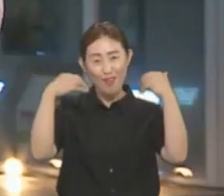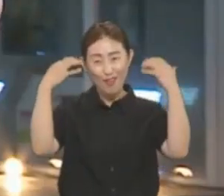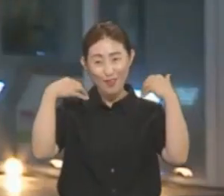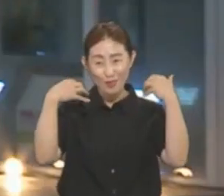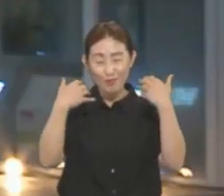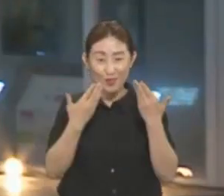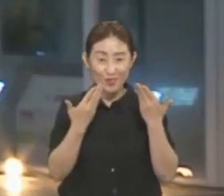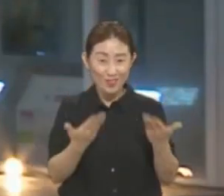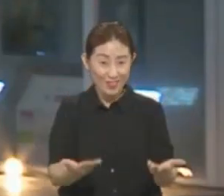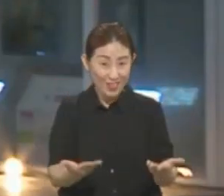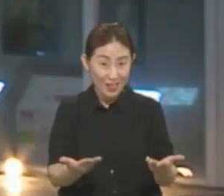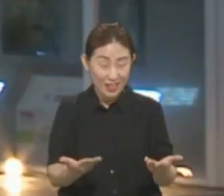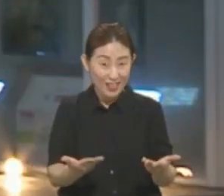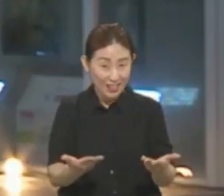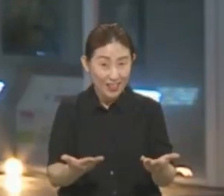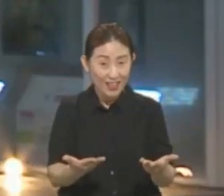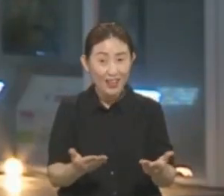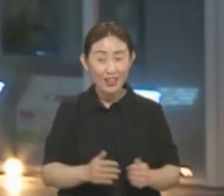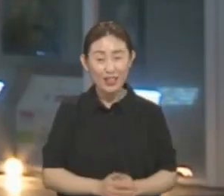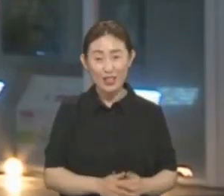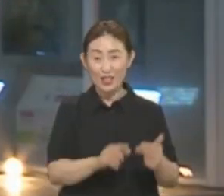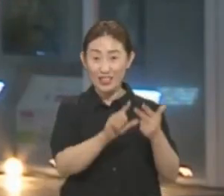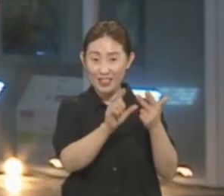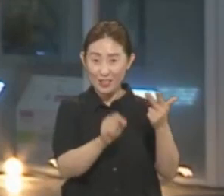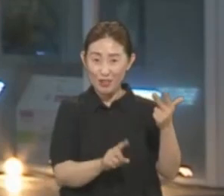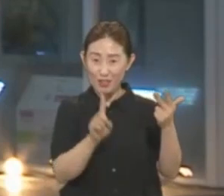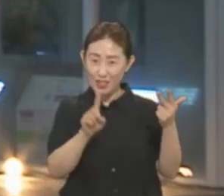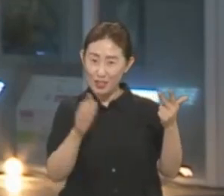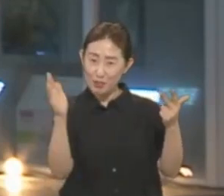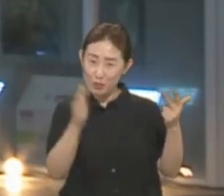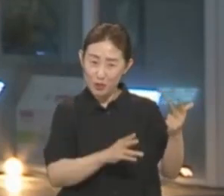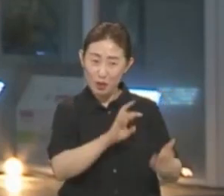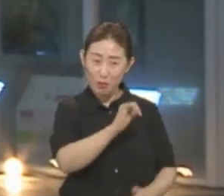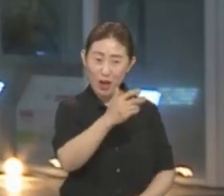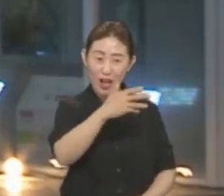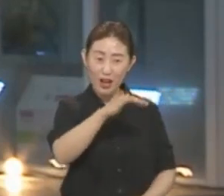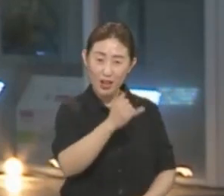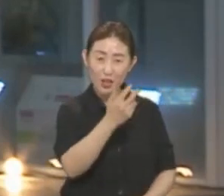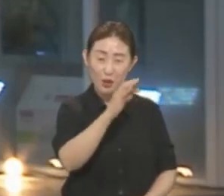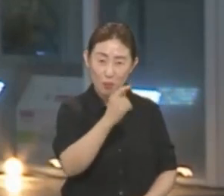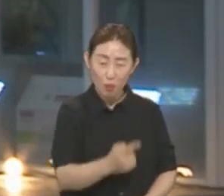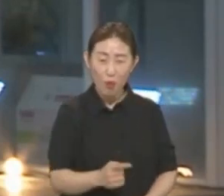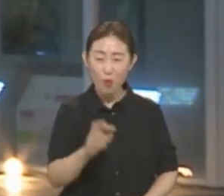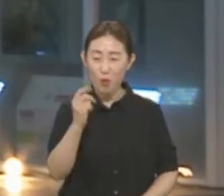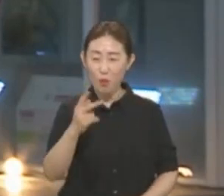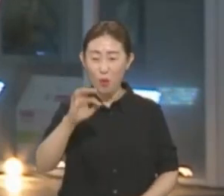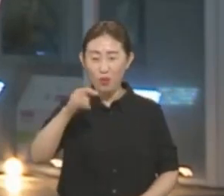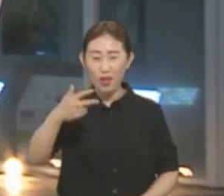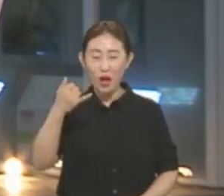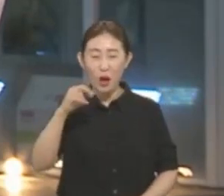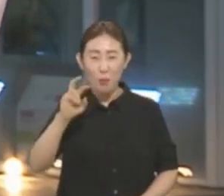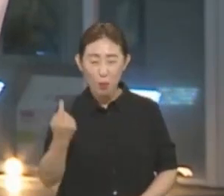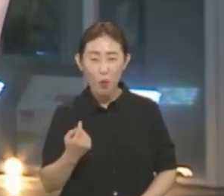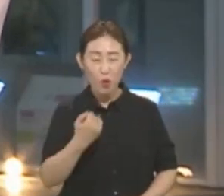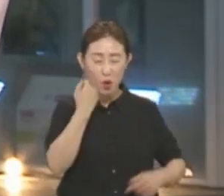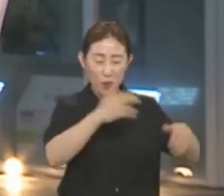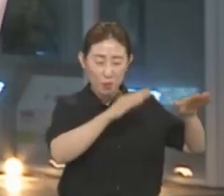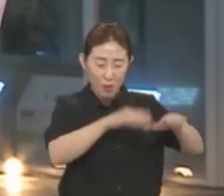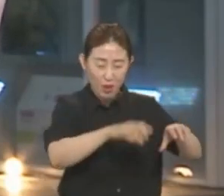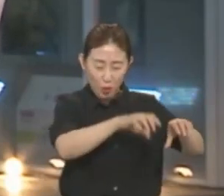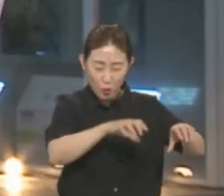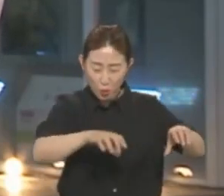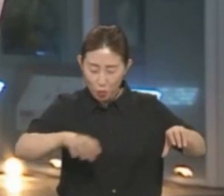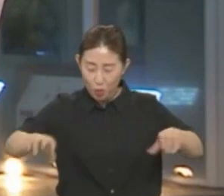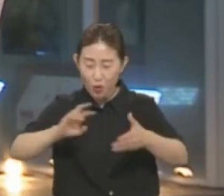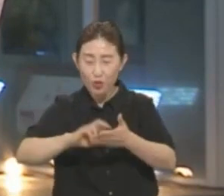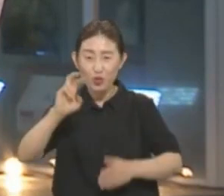이제 다가오고 있습니다. 네. 특히 이제 7월 1일부터는 뭐 만리포, 꽃지, 몽산포를 비롯해서 이 태안 지역의 27개